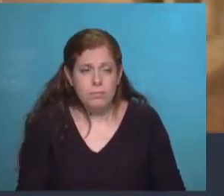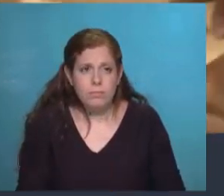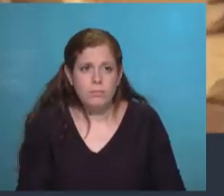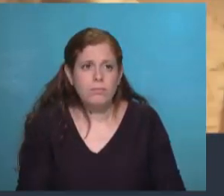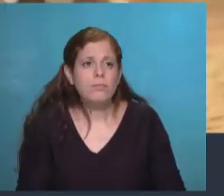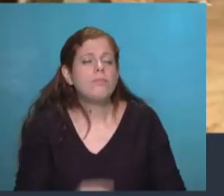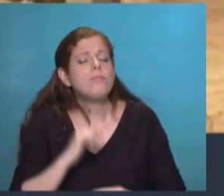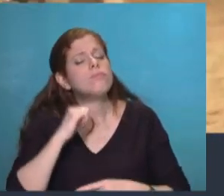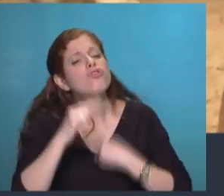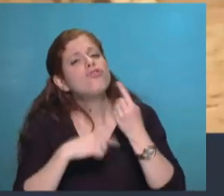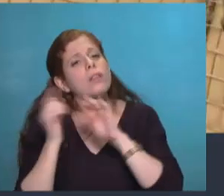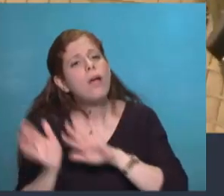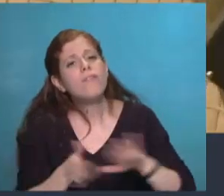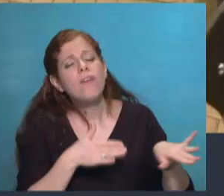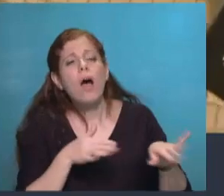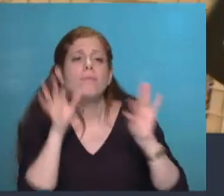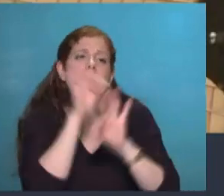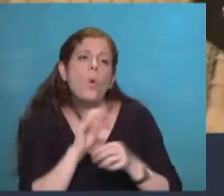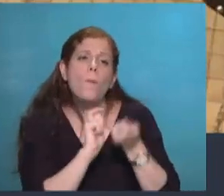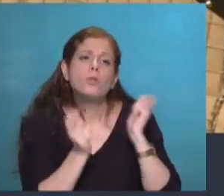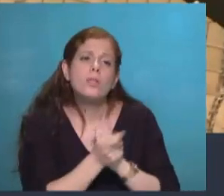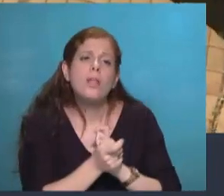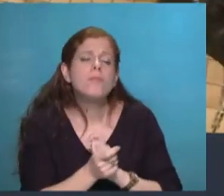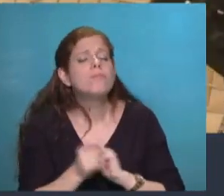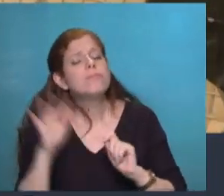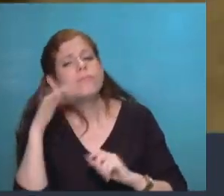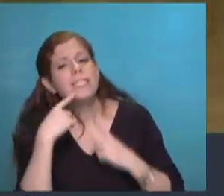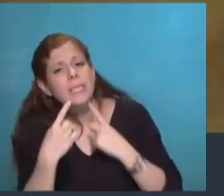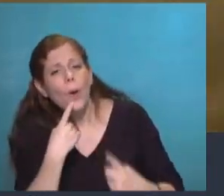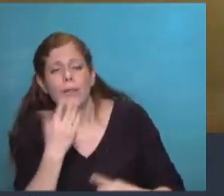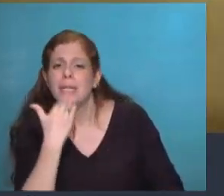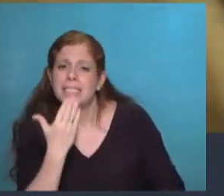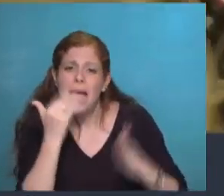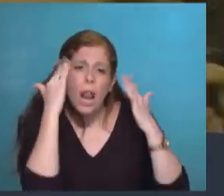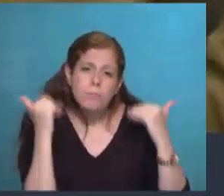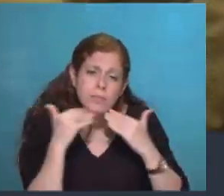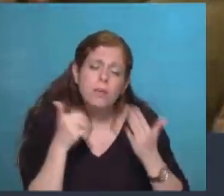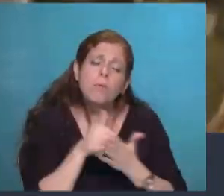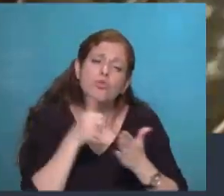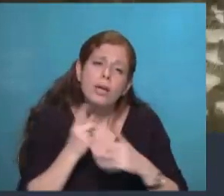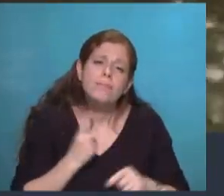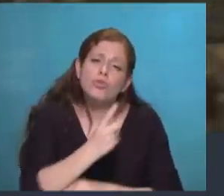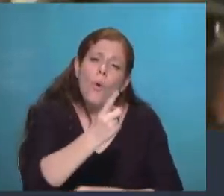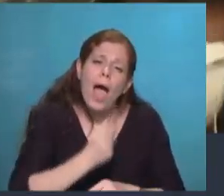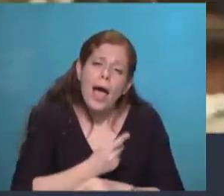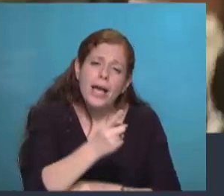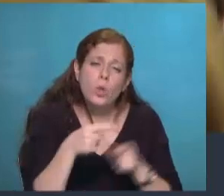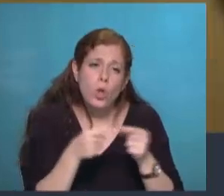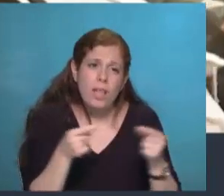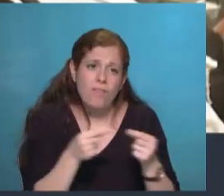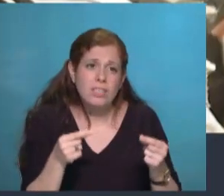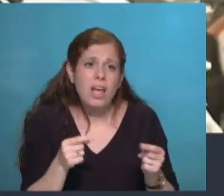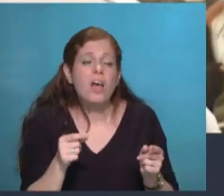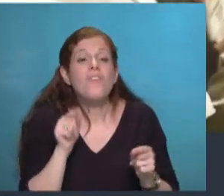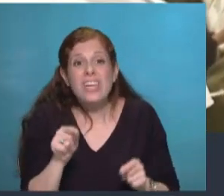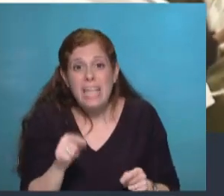שנה עברה ודבר לא השתנה. ברקע השיחות בין ישראל למצרים נמשכים שיגורי הרקטות לעבר עוטף עזה, ואיתם גם החשש